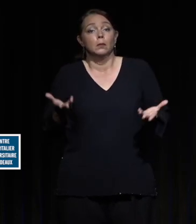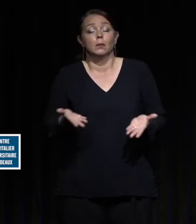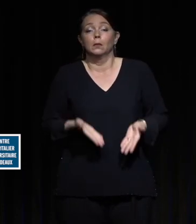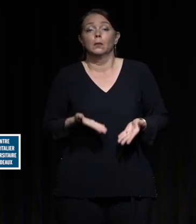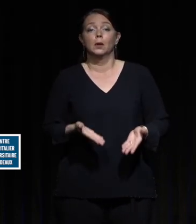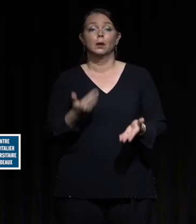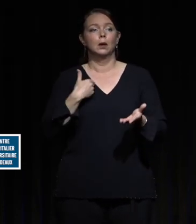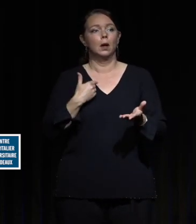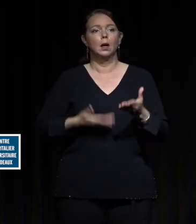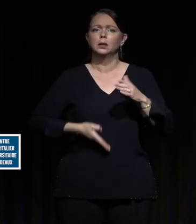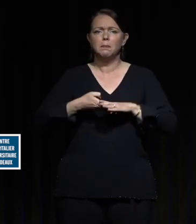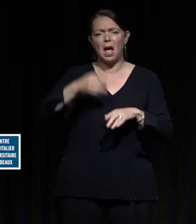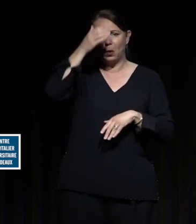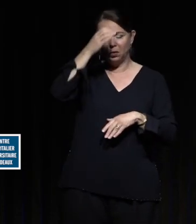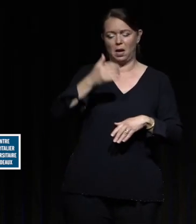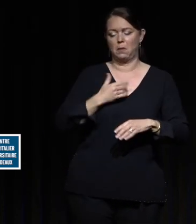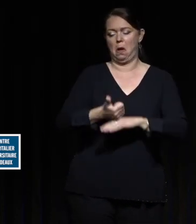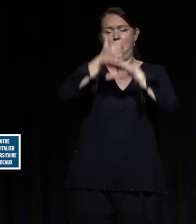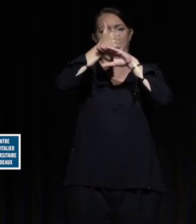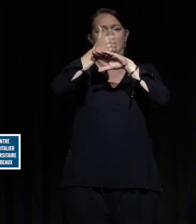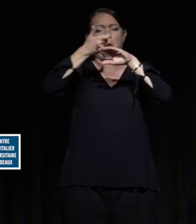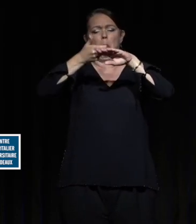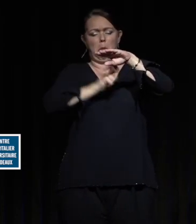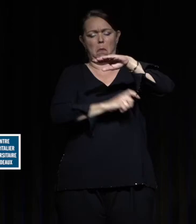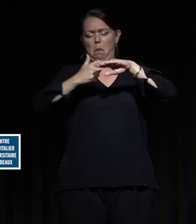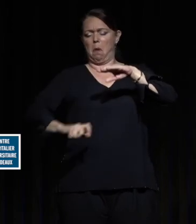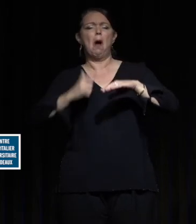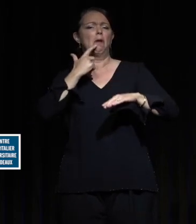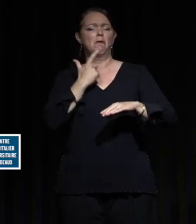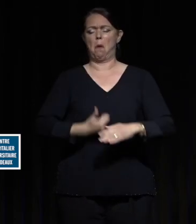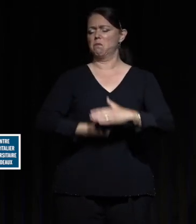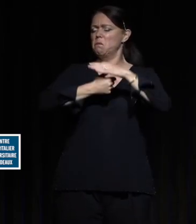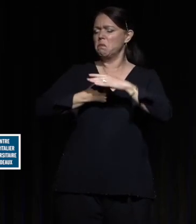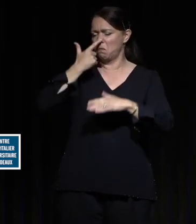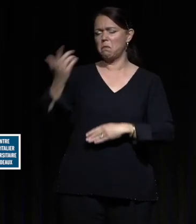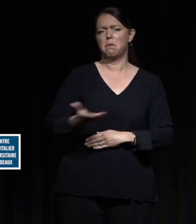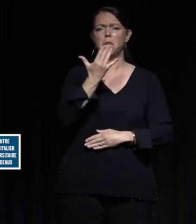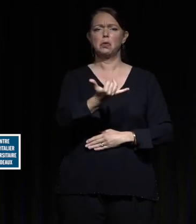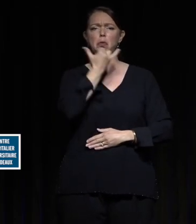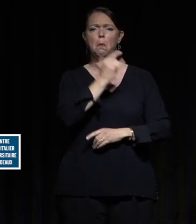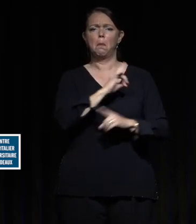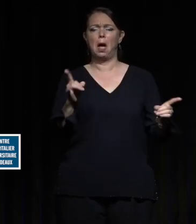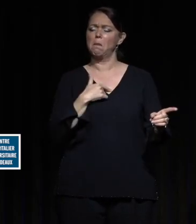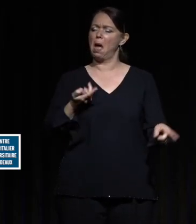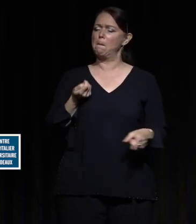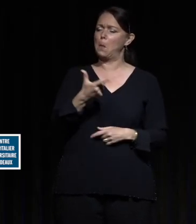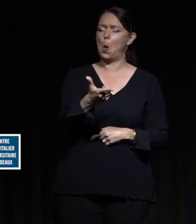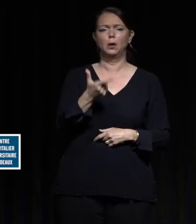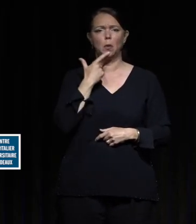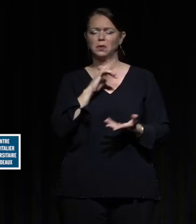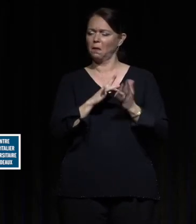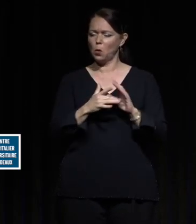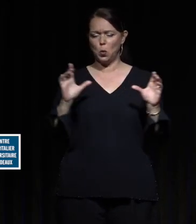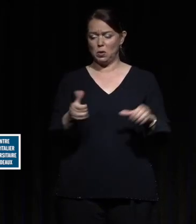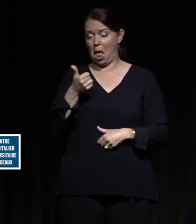d'un concept pyramidal où il faut des grands centres d'excellence, où on est sûr de pas se tromper, mais il n'y en aura pas beaucoup. Il faudra tous venir nous